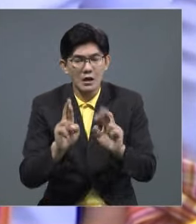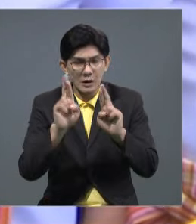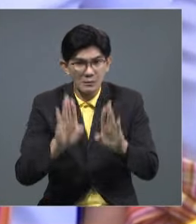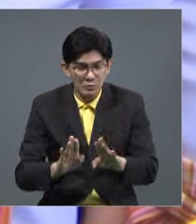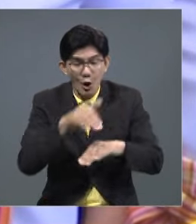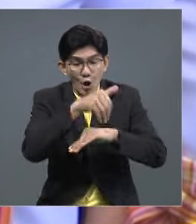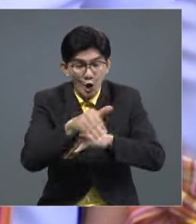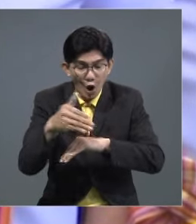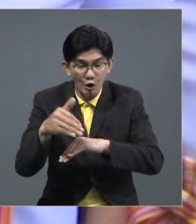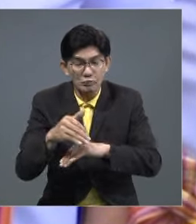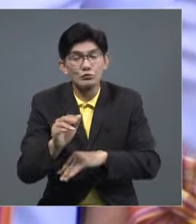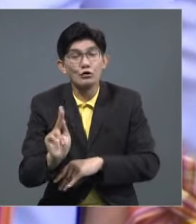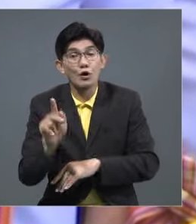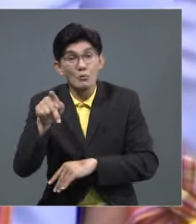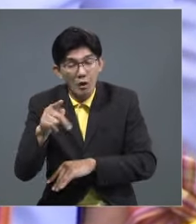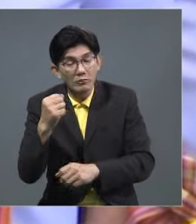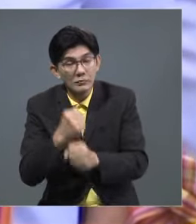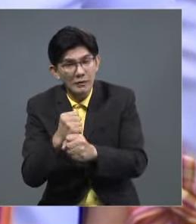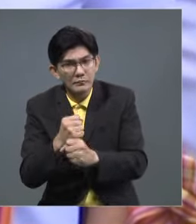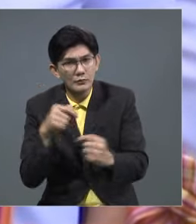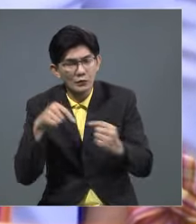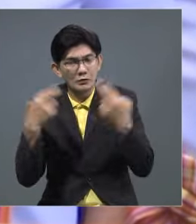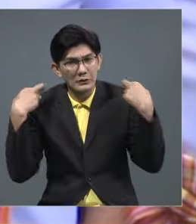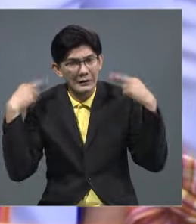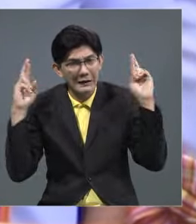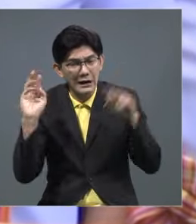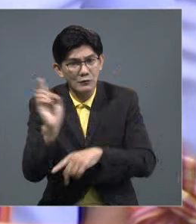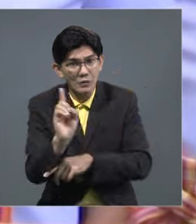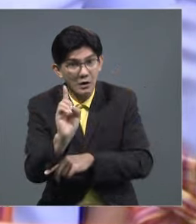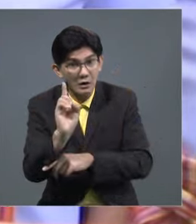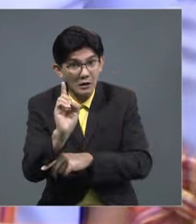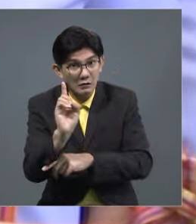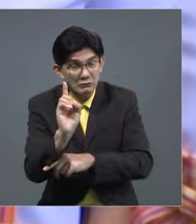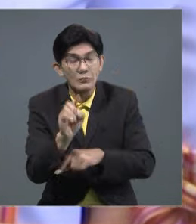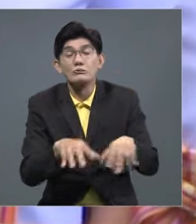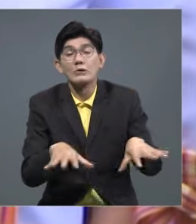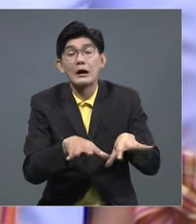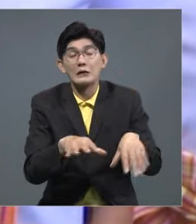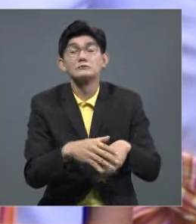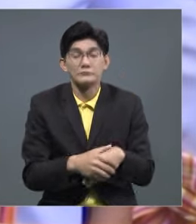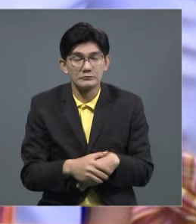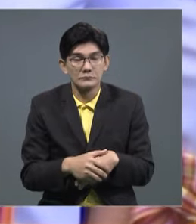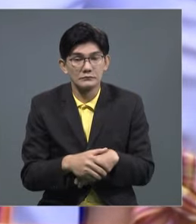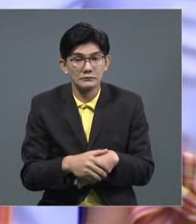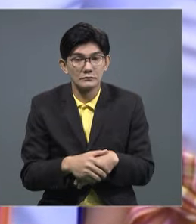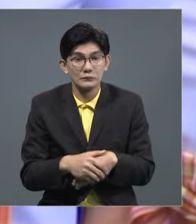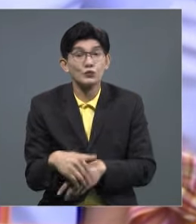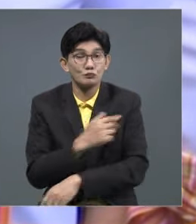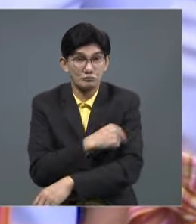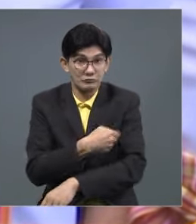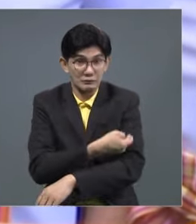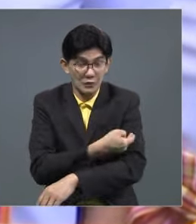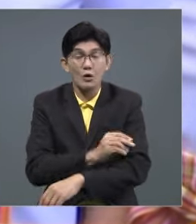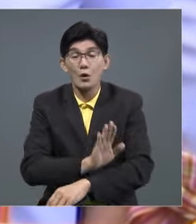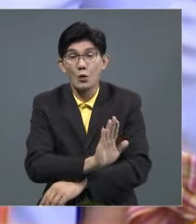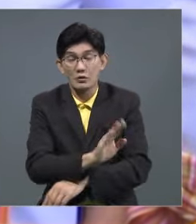จะมาใช้ในระบบของข้าราชการพลเรือนของสาธารณสุขเ